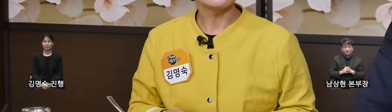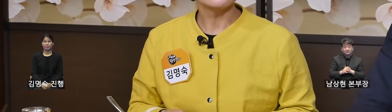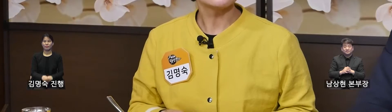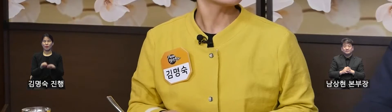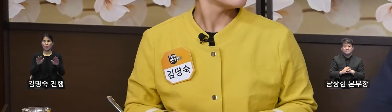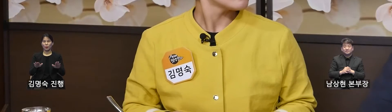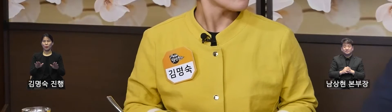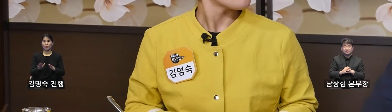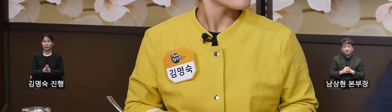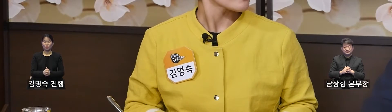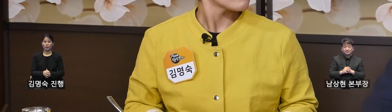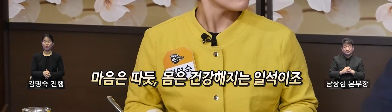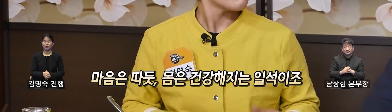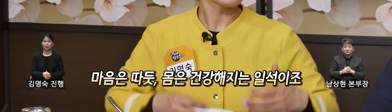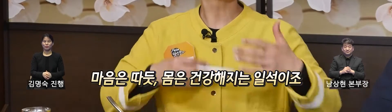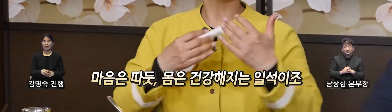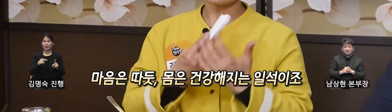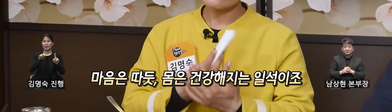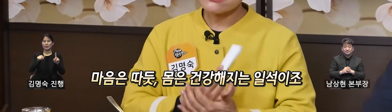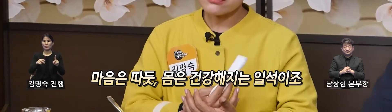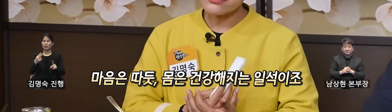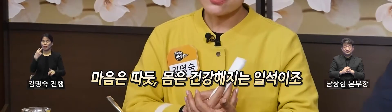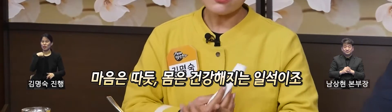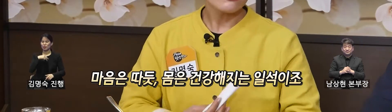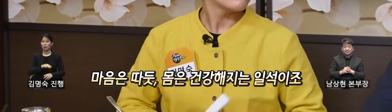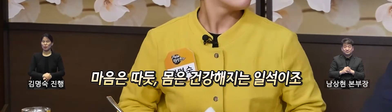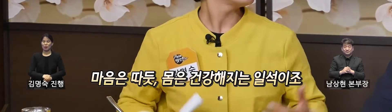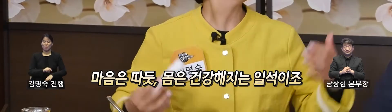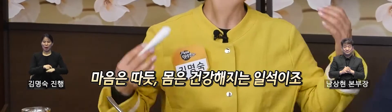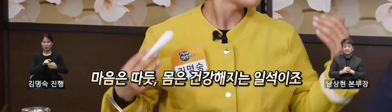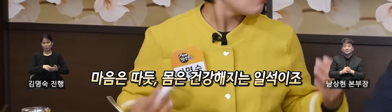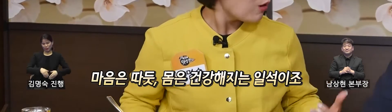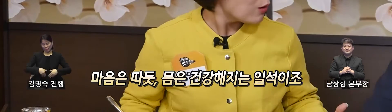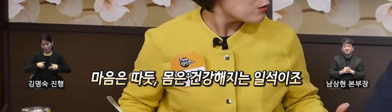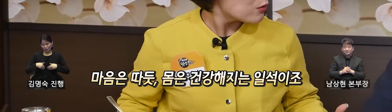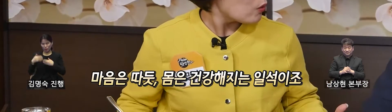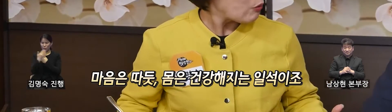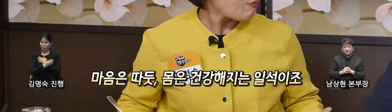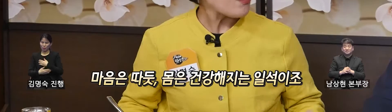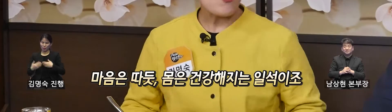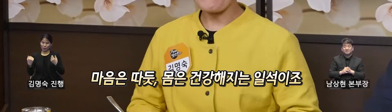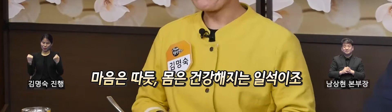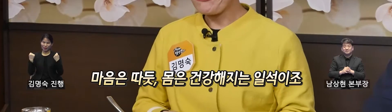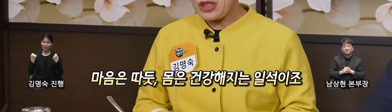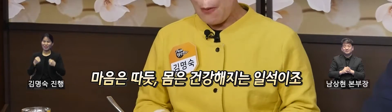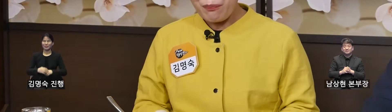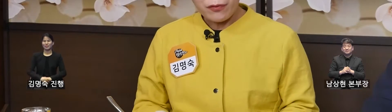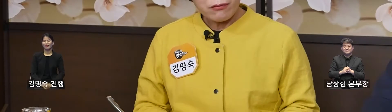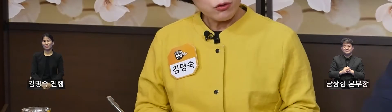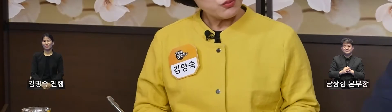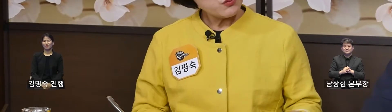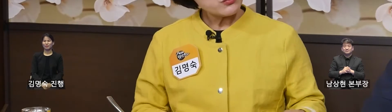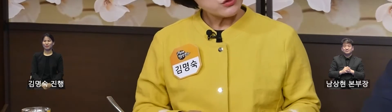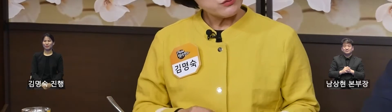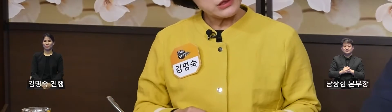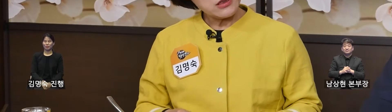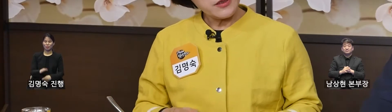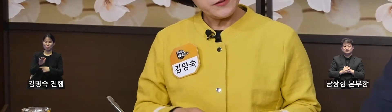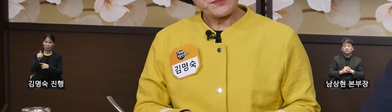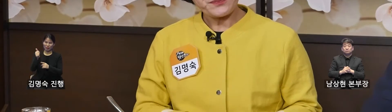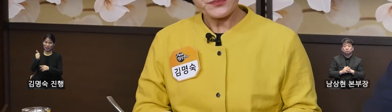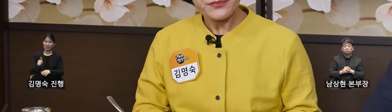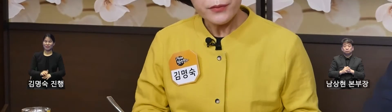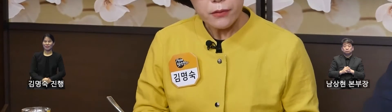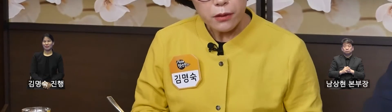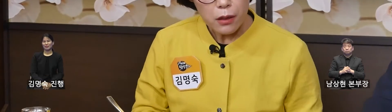오늘 일석이조. 마음도 따뜻해지고 몸도 건강해지고. 근데 우리 본부장님 이제